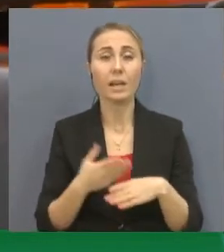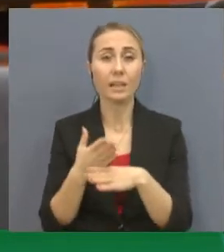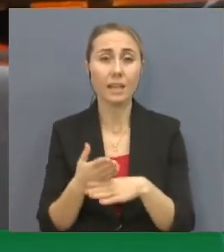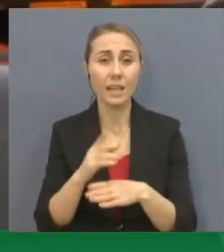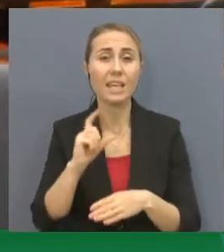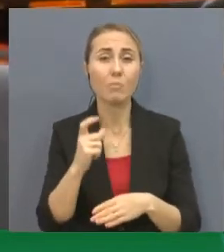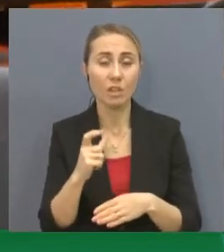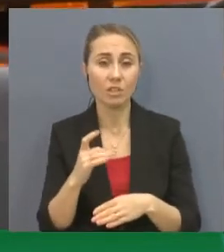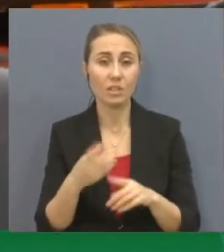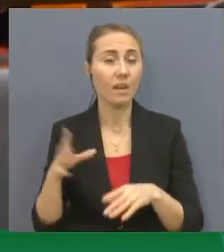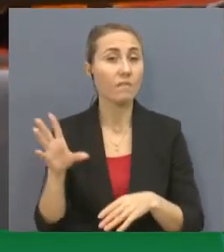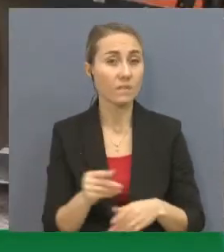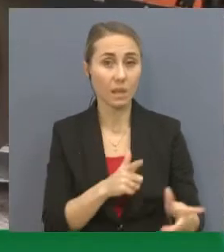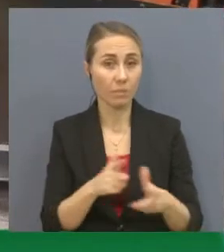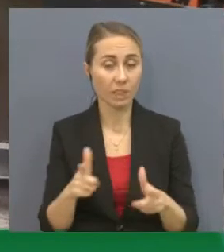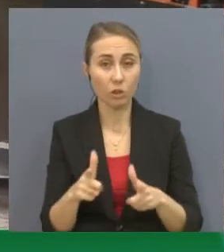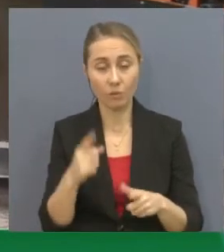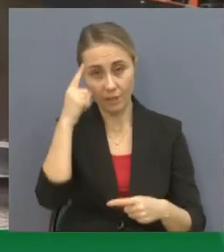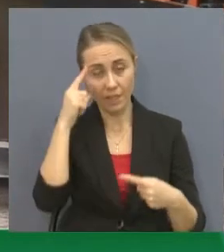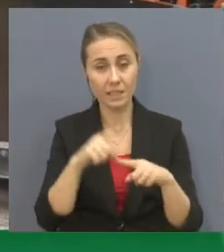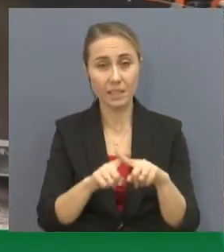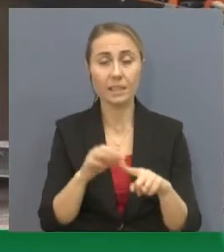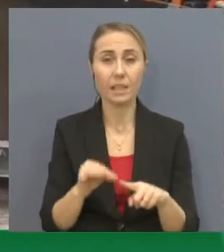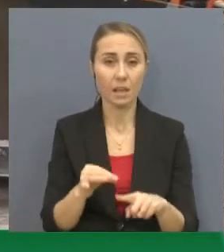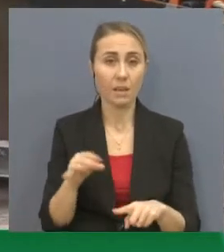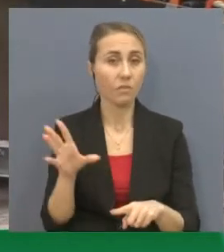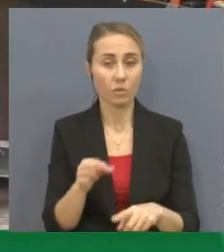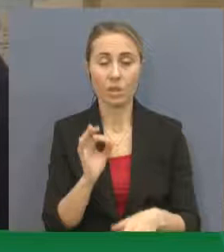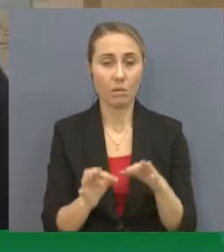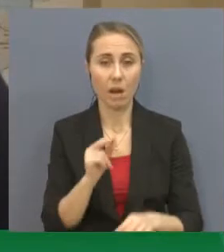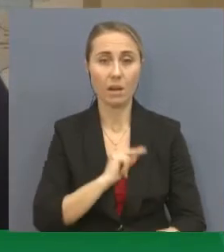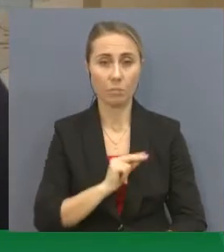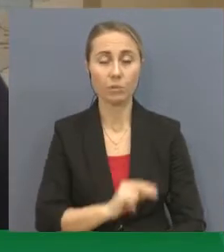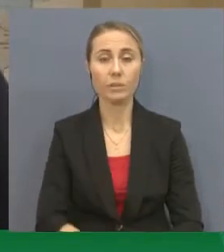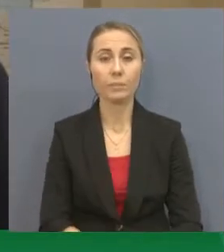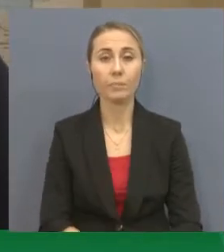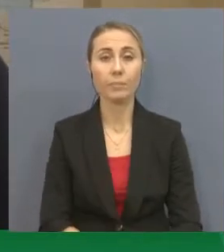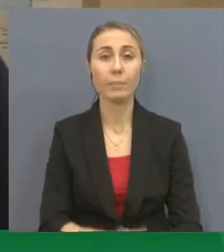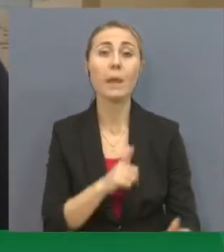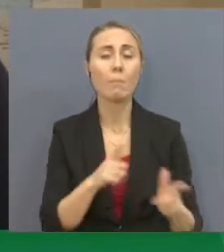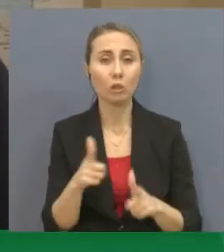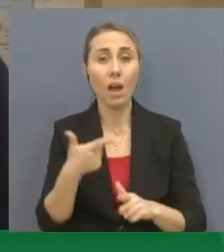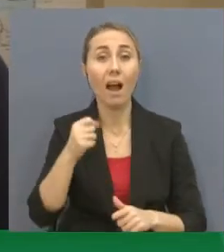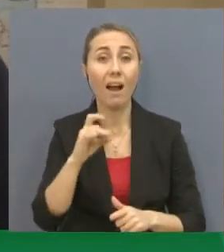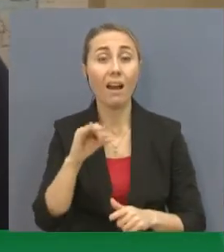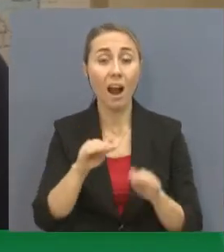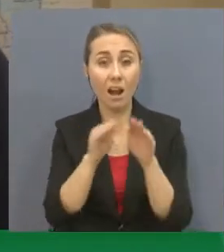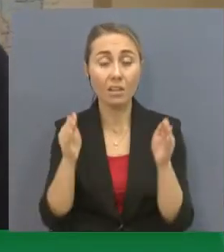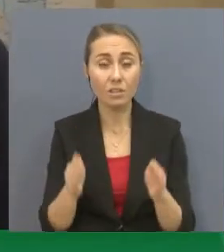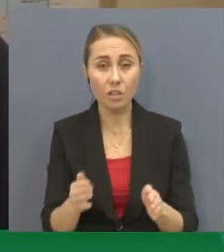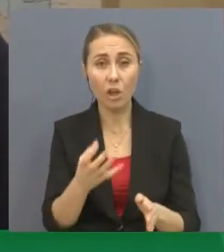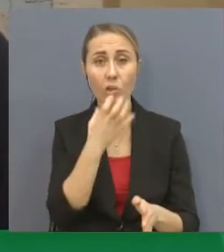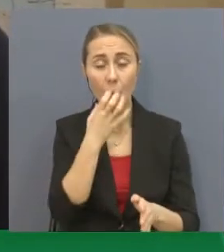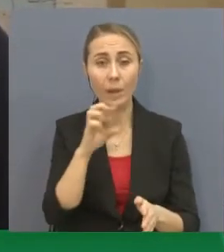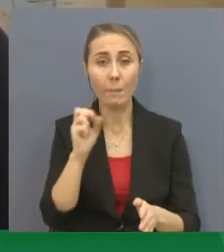отметимся имеющаяся подготовленная техника в исправном состоянии подготовленные гаражи и теплые